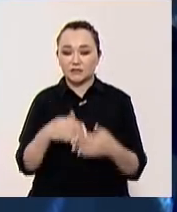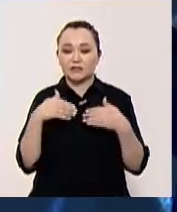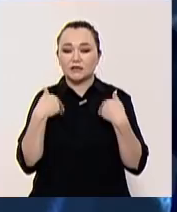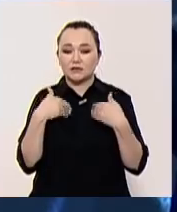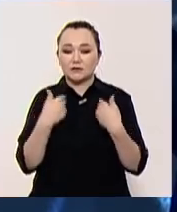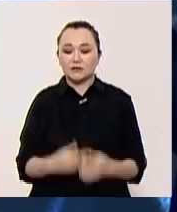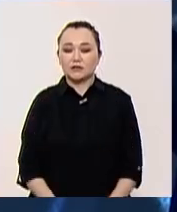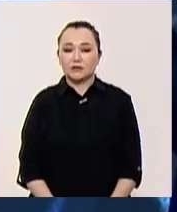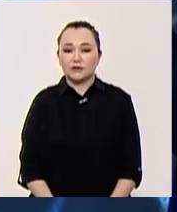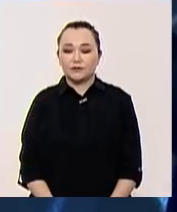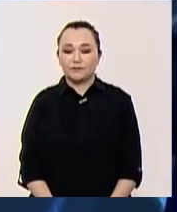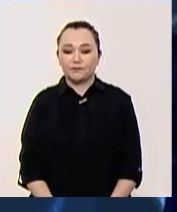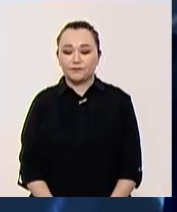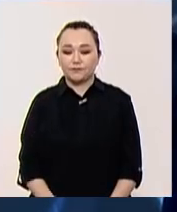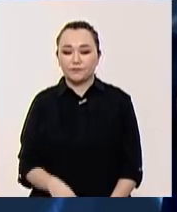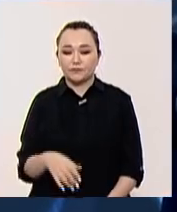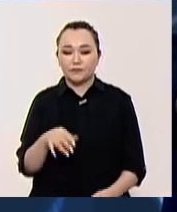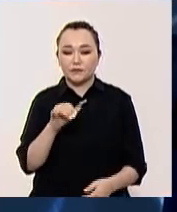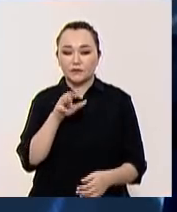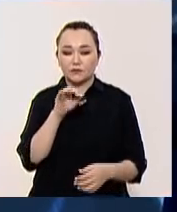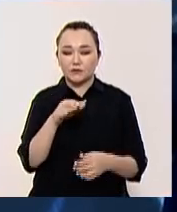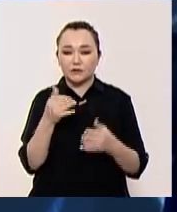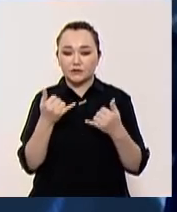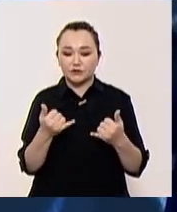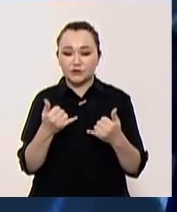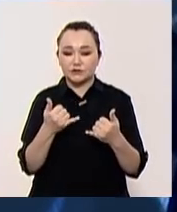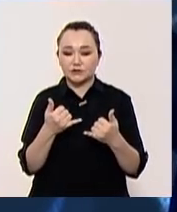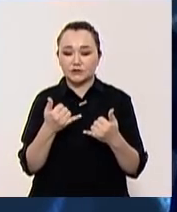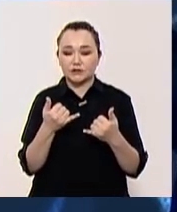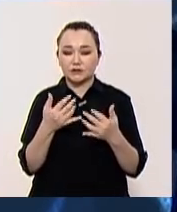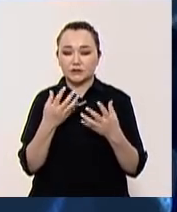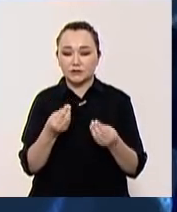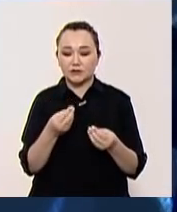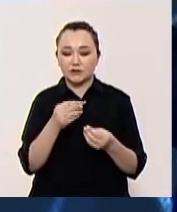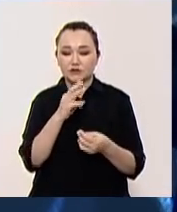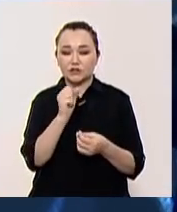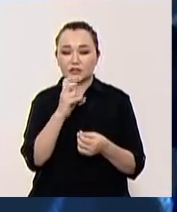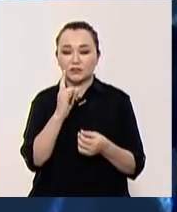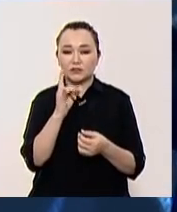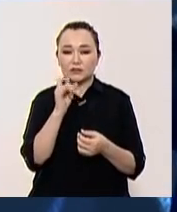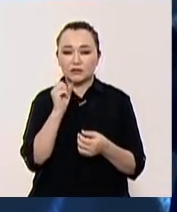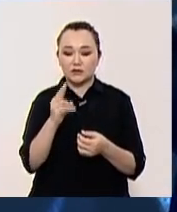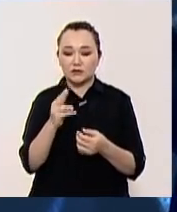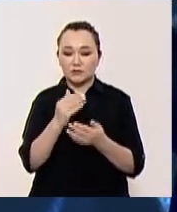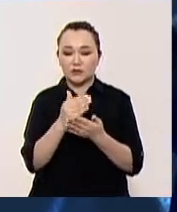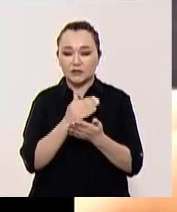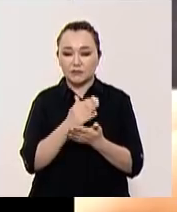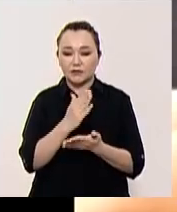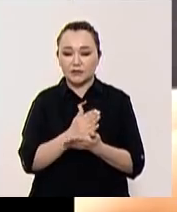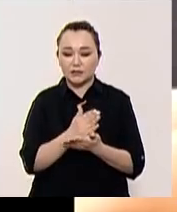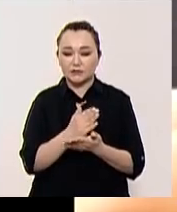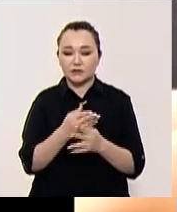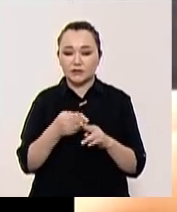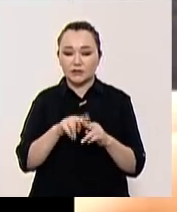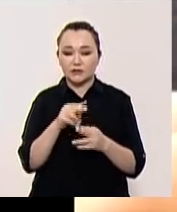Сәлеметсіз. Қарағанды облысында қазіргі уақытында шаңа деген бағдарлама жүріп жатыр.